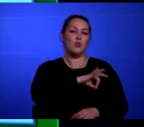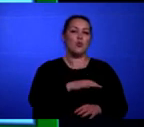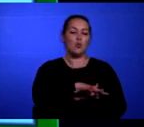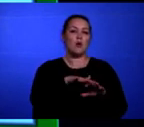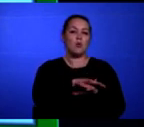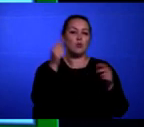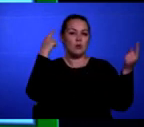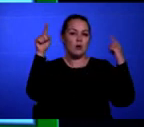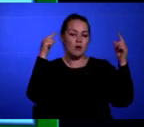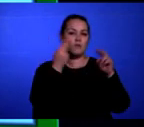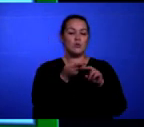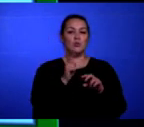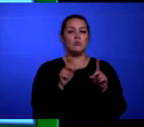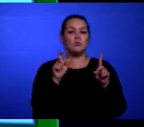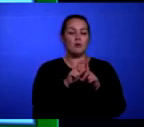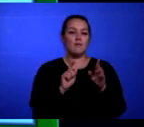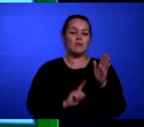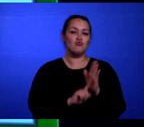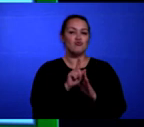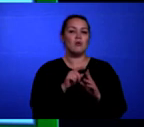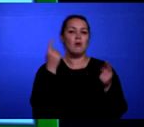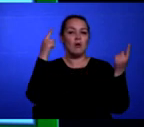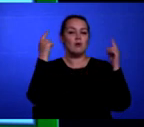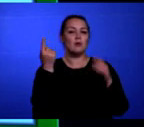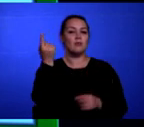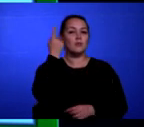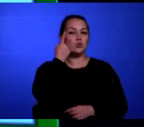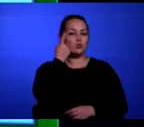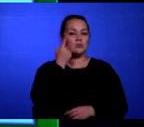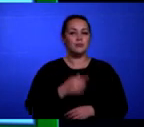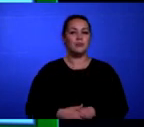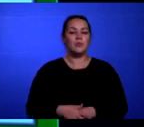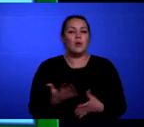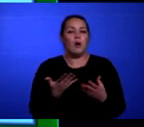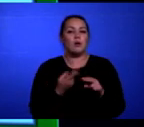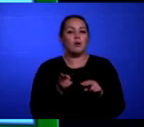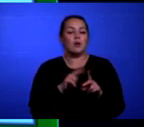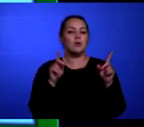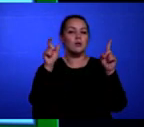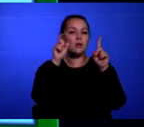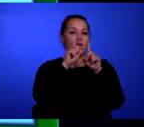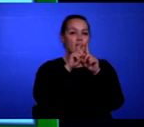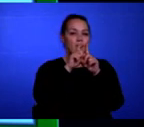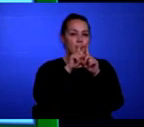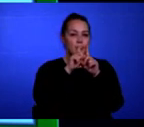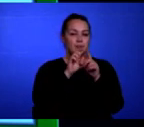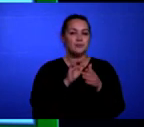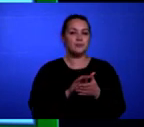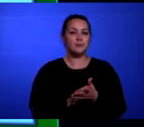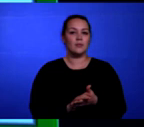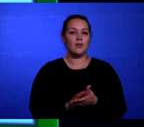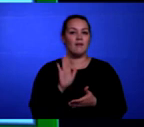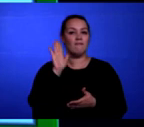начинаются некоторые сказки подумайте какие это слова в